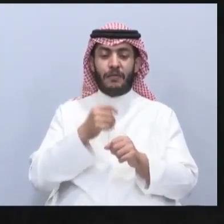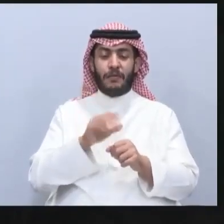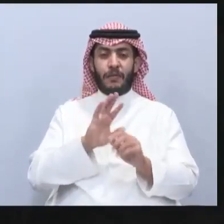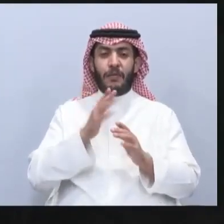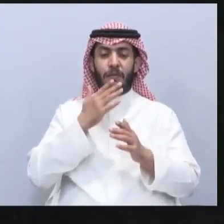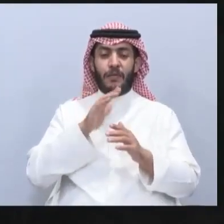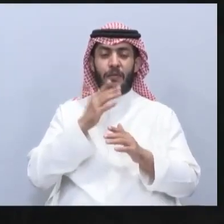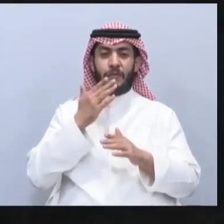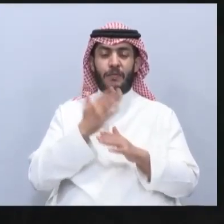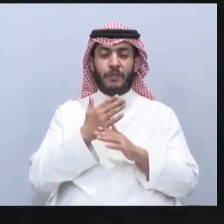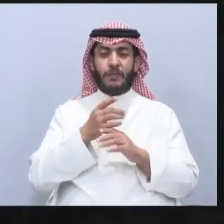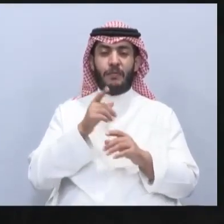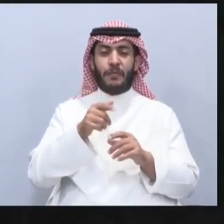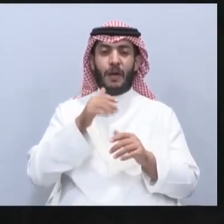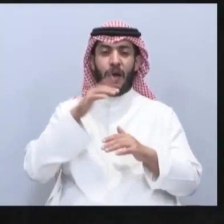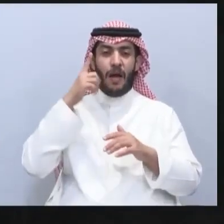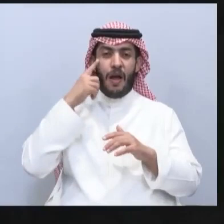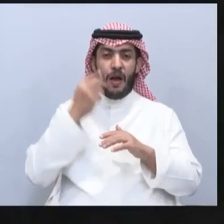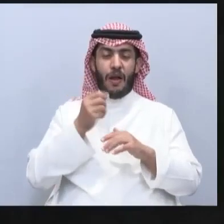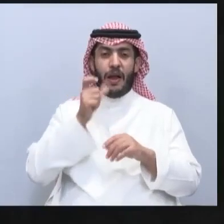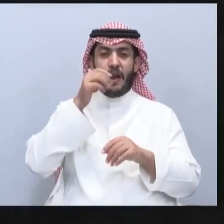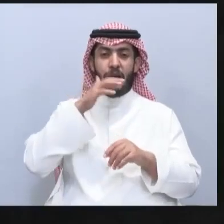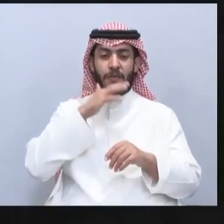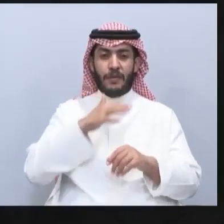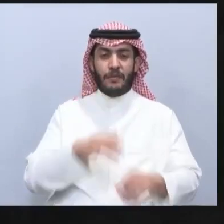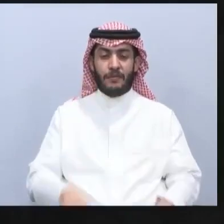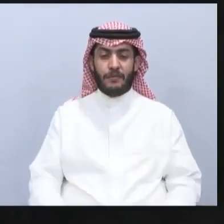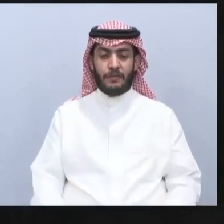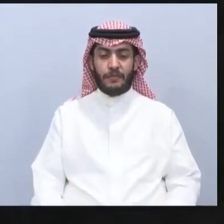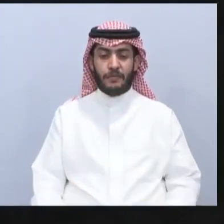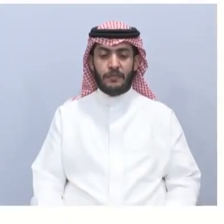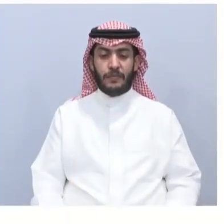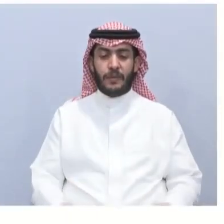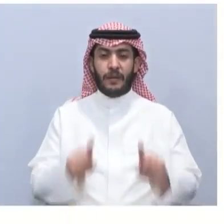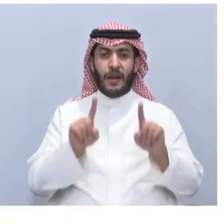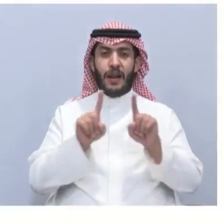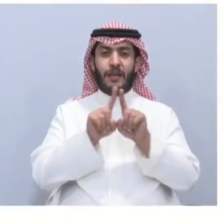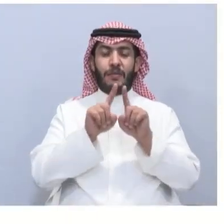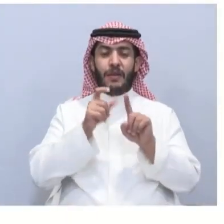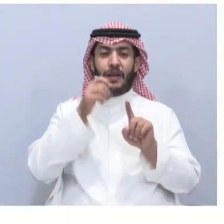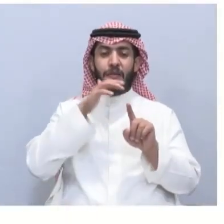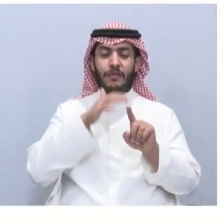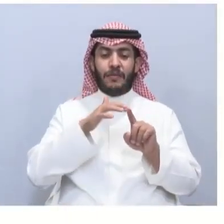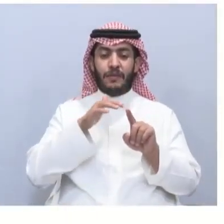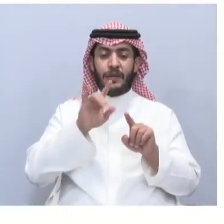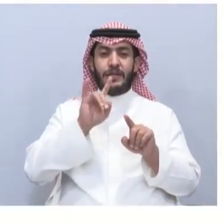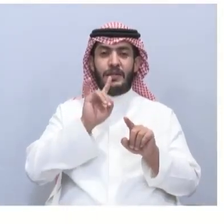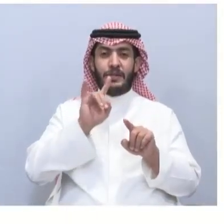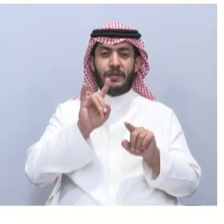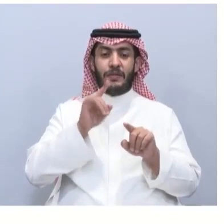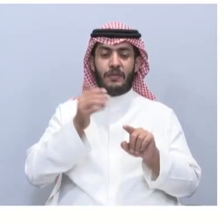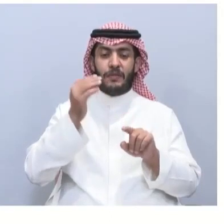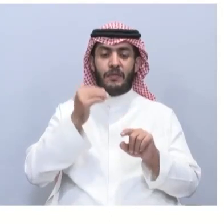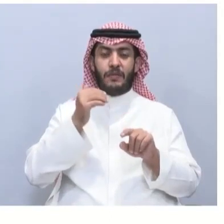تفعله فكان يصف خلق النبي صلى الله عليه وسلم وقد لازم النبي صلى الله عليه وسلم كما اخبرنا عشر